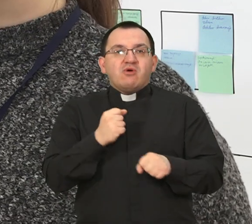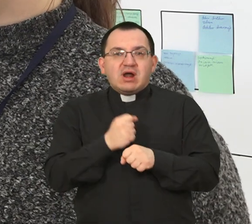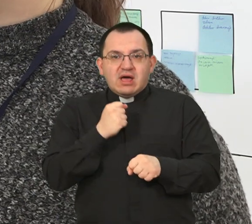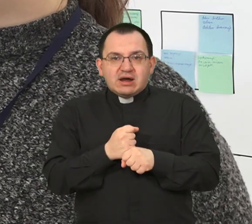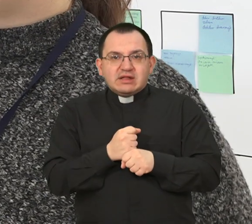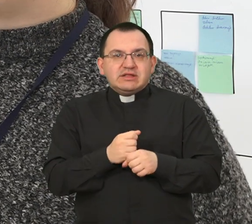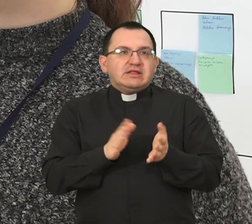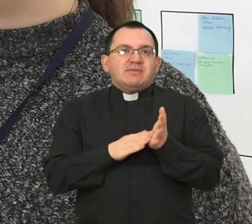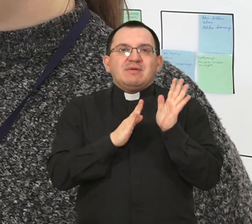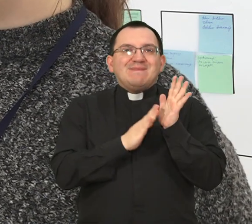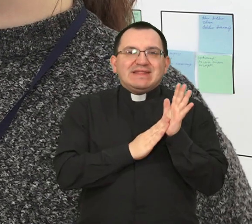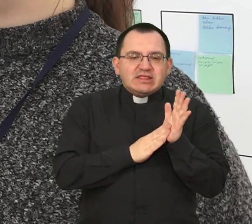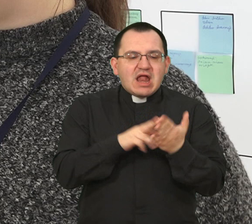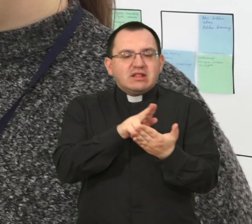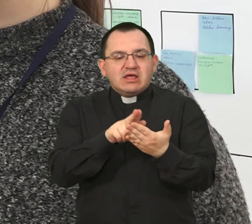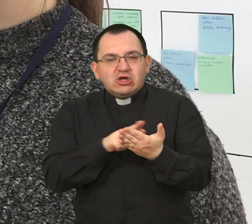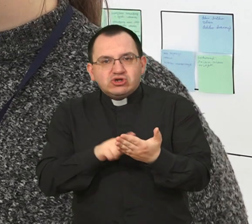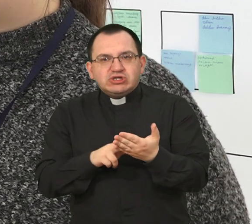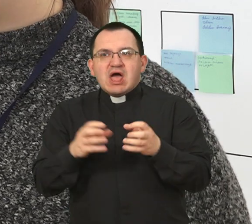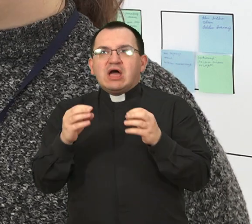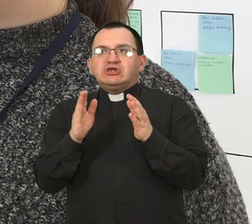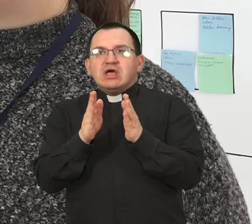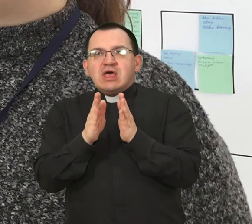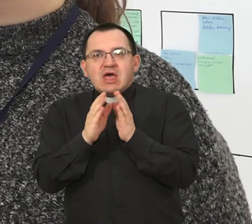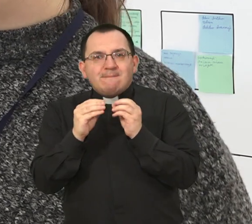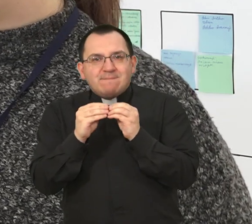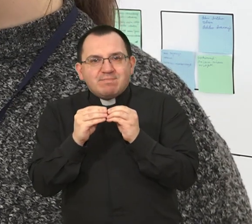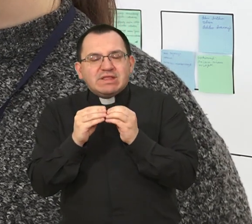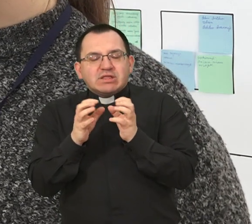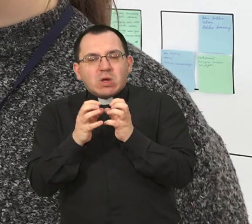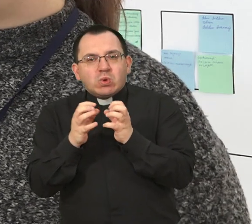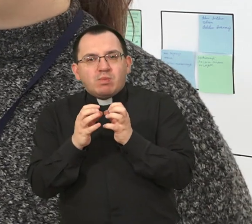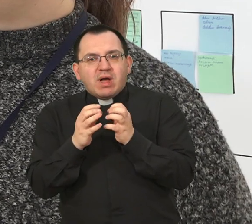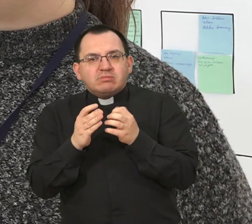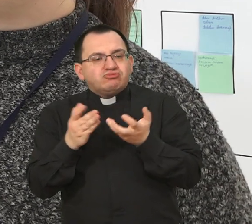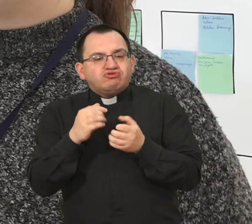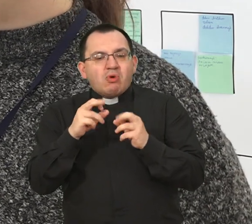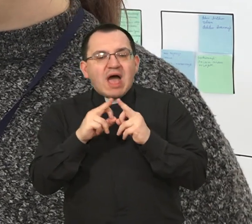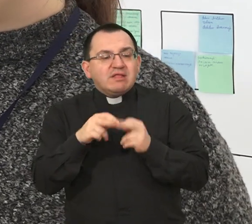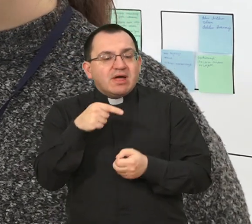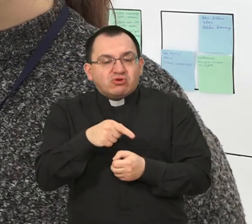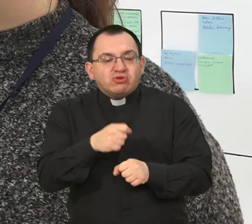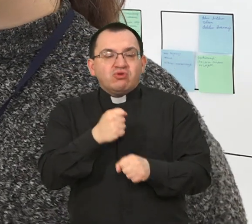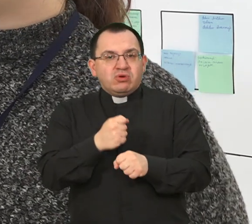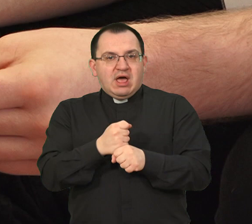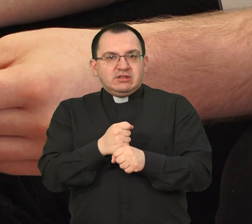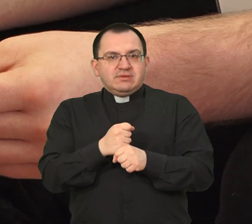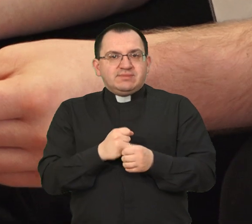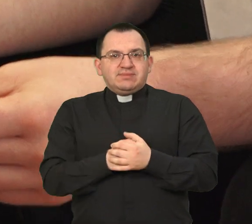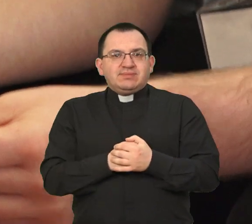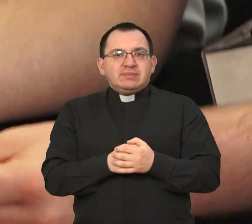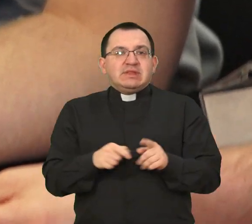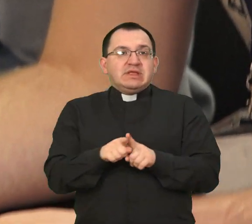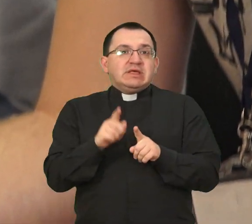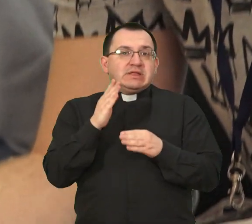primjer ministranti, čitači, biblijska grupa, koja je uloga animatora u tom području djelovanja. I